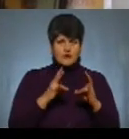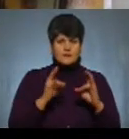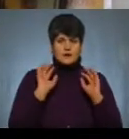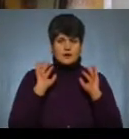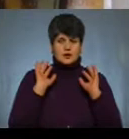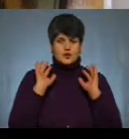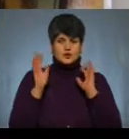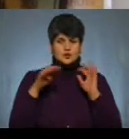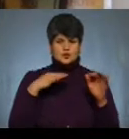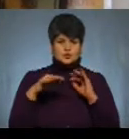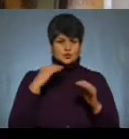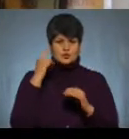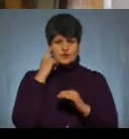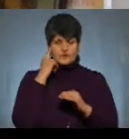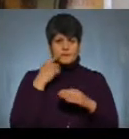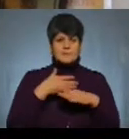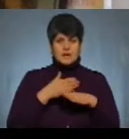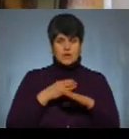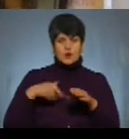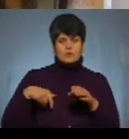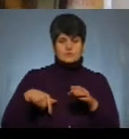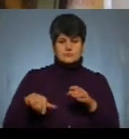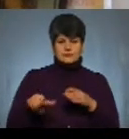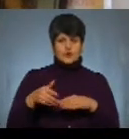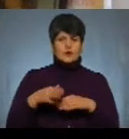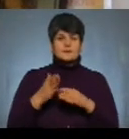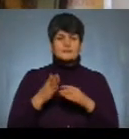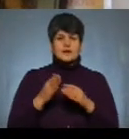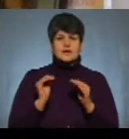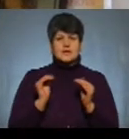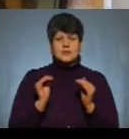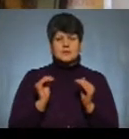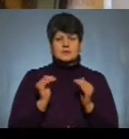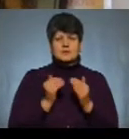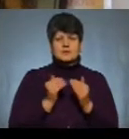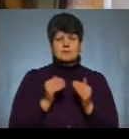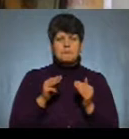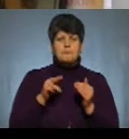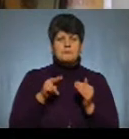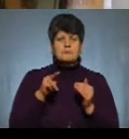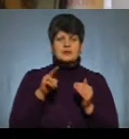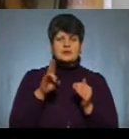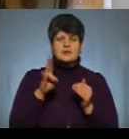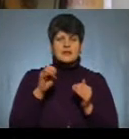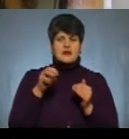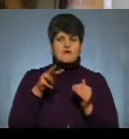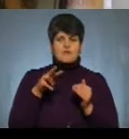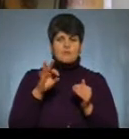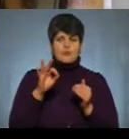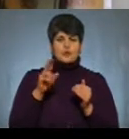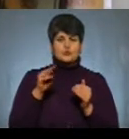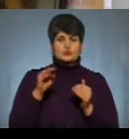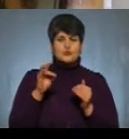перелом лівої стегнової кістки, забій грудної клітки і малий пневмоторакс зліва. На даний час